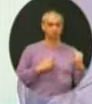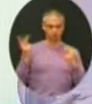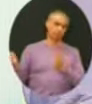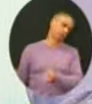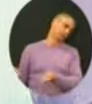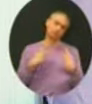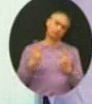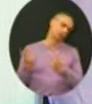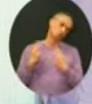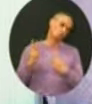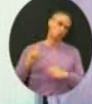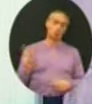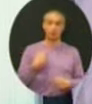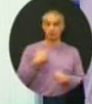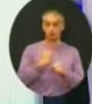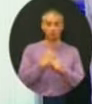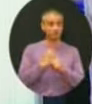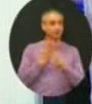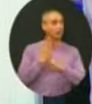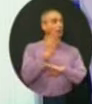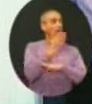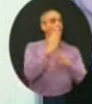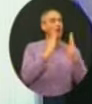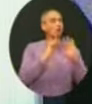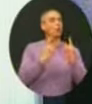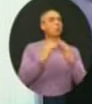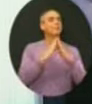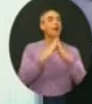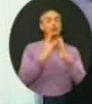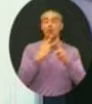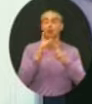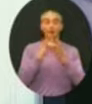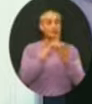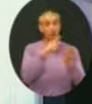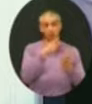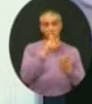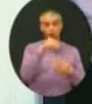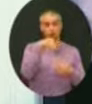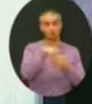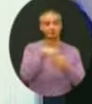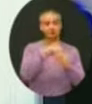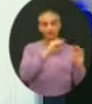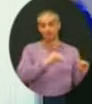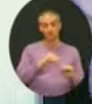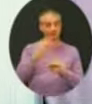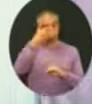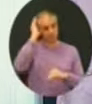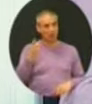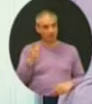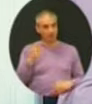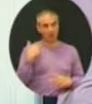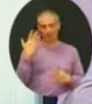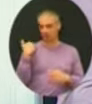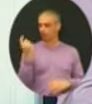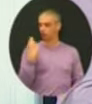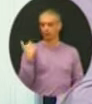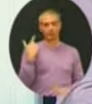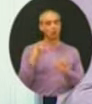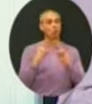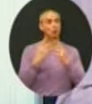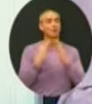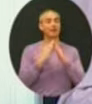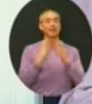יחזרו בהמוניהם. אני היום עושה חוגי בית, שתדע לך, רק במקומות האלה שמצביעים שעברו ללפיד. הייתי במוצאי שבת בחוג